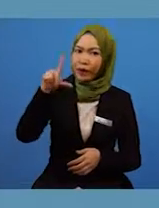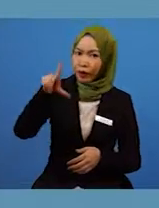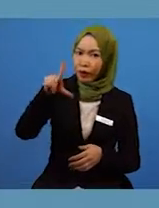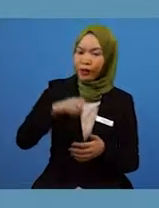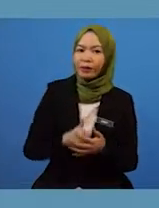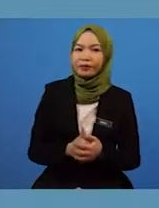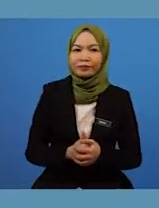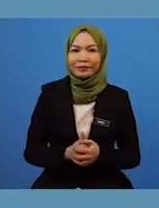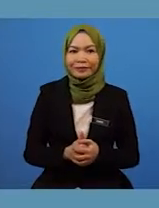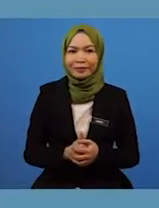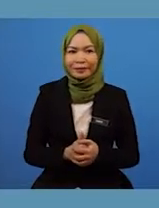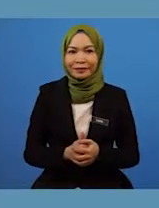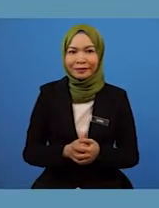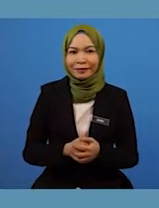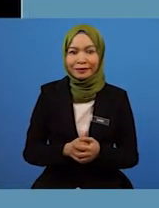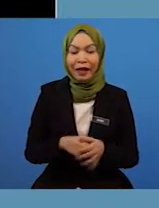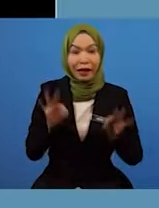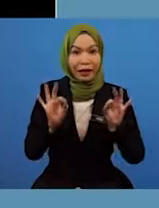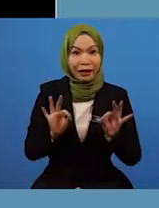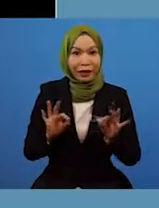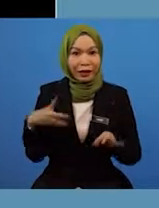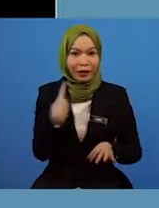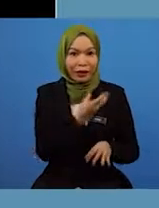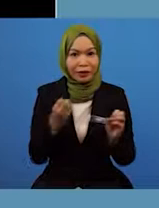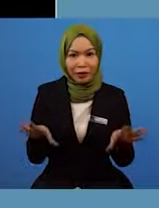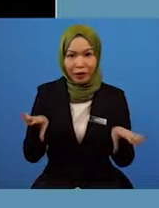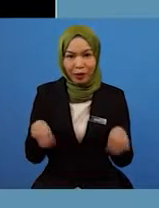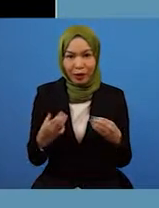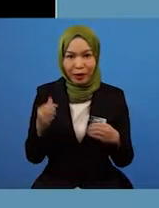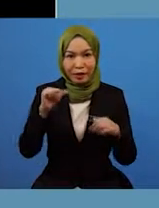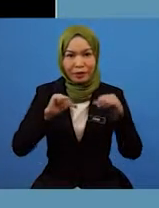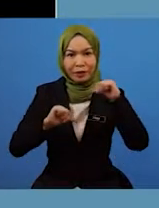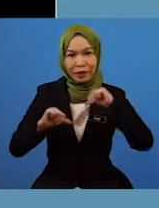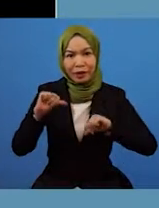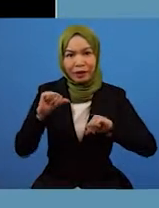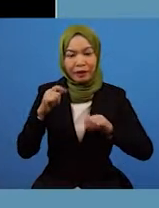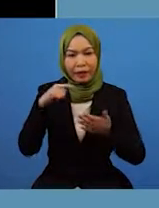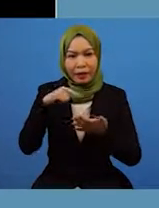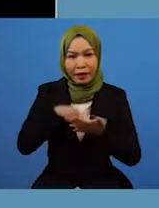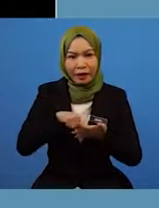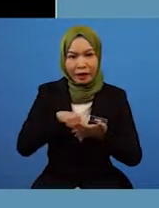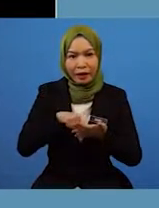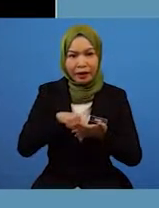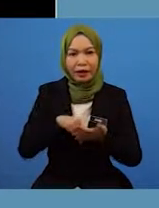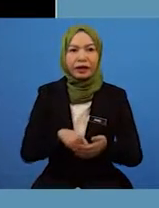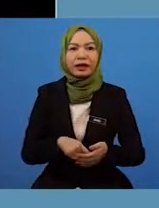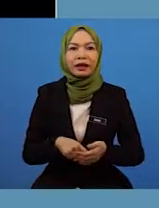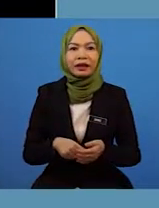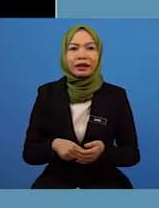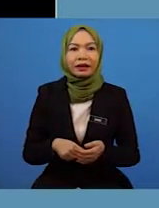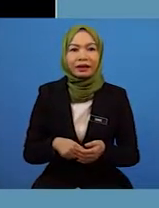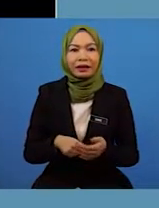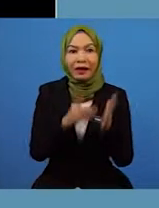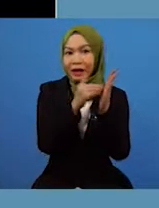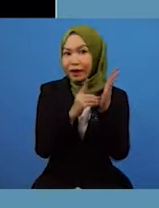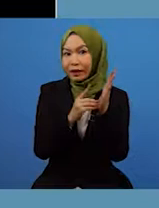C3H7OH. Andaikan kita dah buat eksperimen dan ini merupakan data daripada